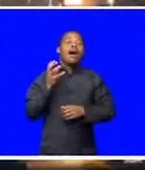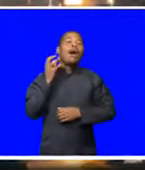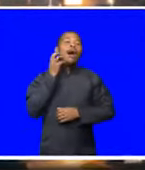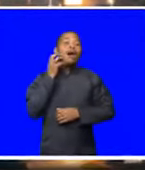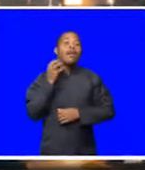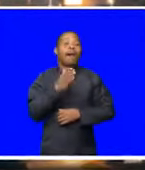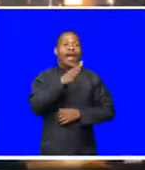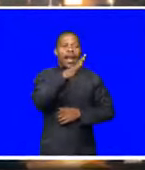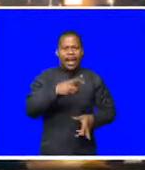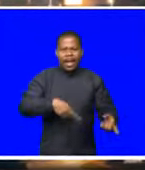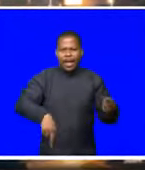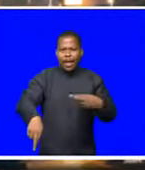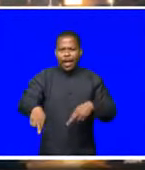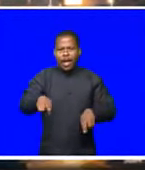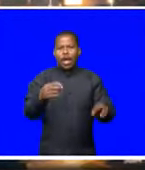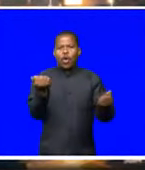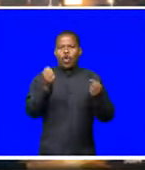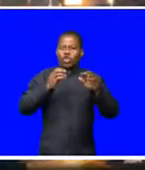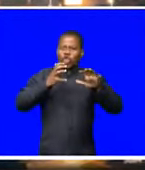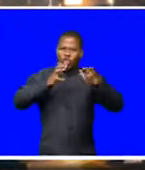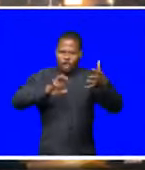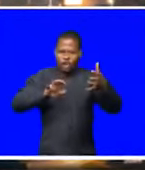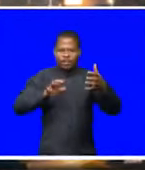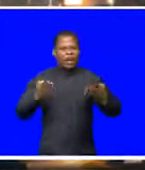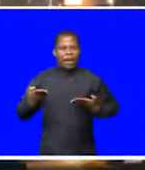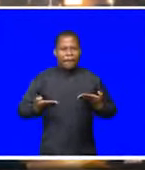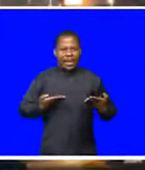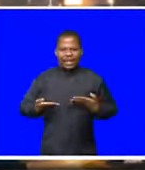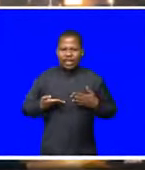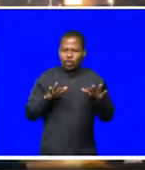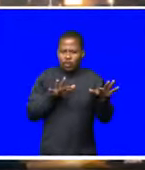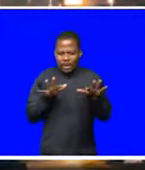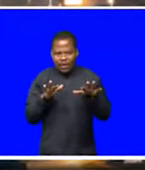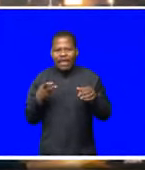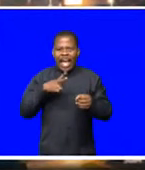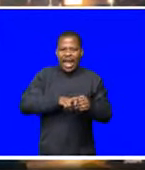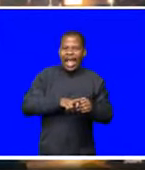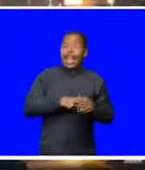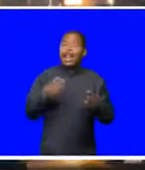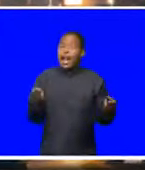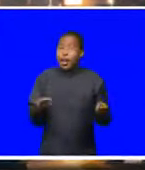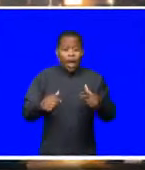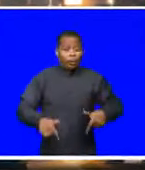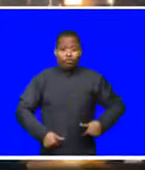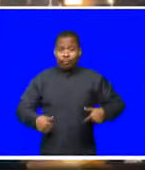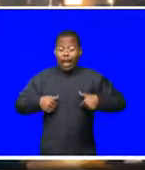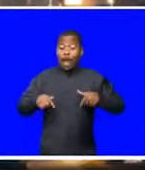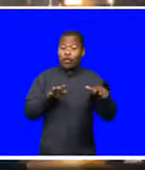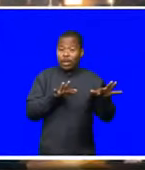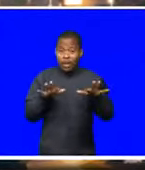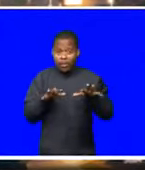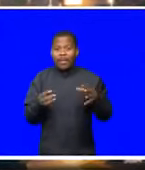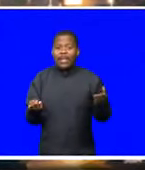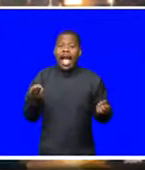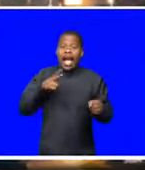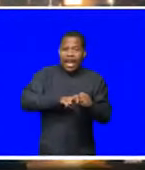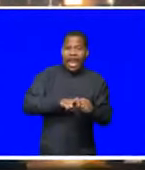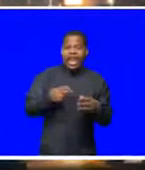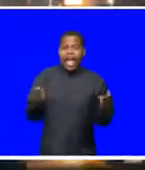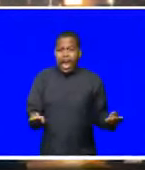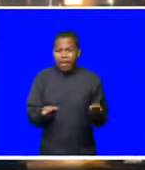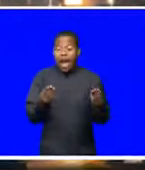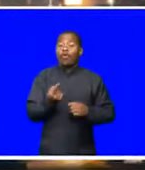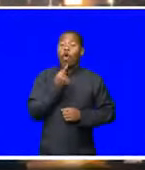wasemaphalaleni lesekuphatamiseke ibhizinisi nekuphila ke kwaso sona sive sasemaphalaleni balembe bathi ke sivuno sona ke basitholile